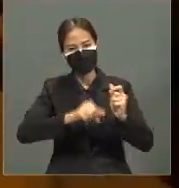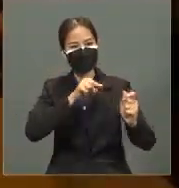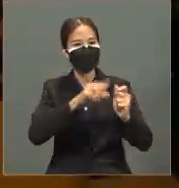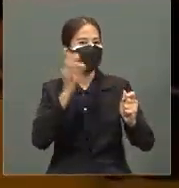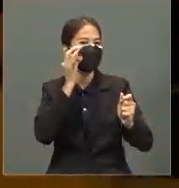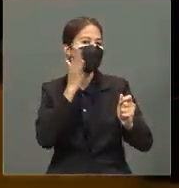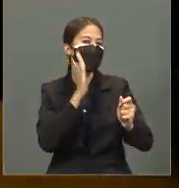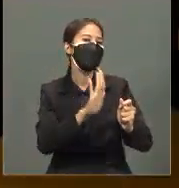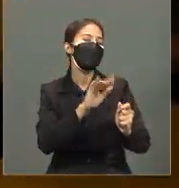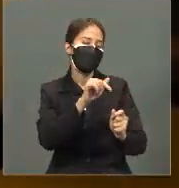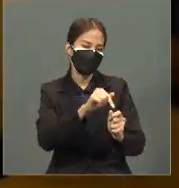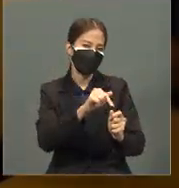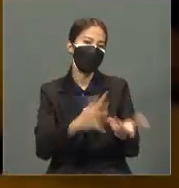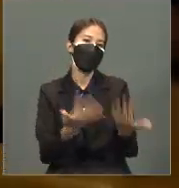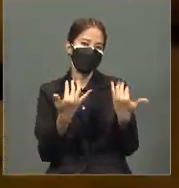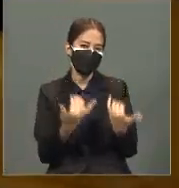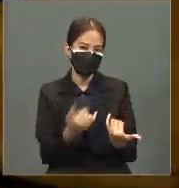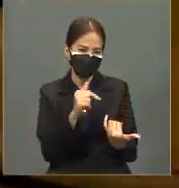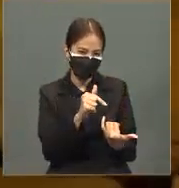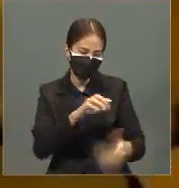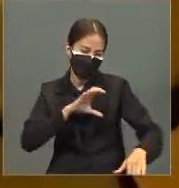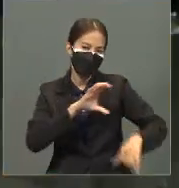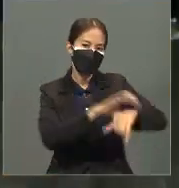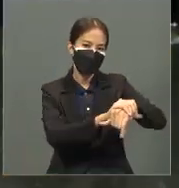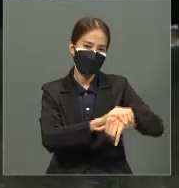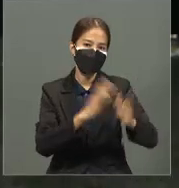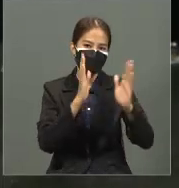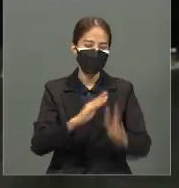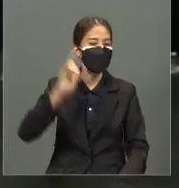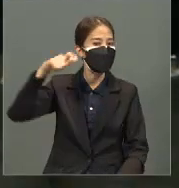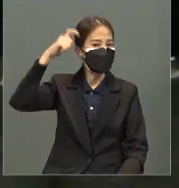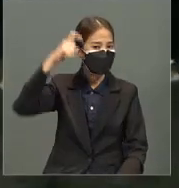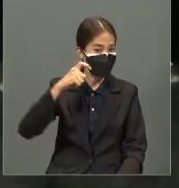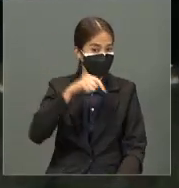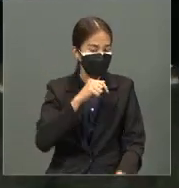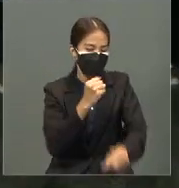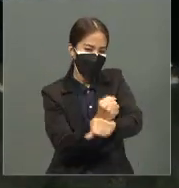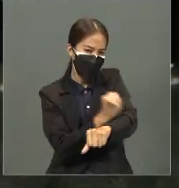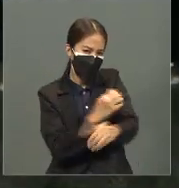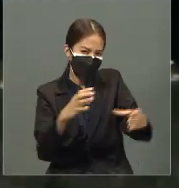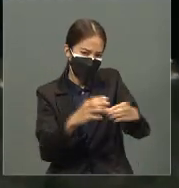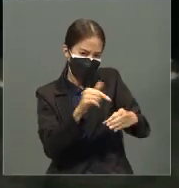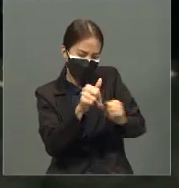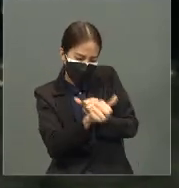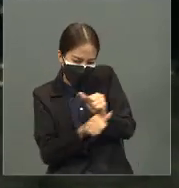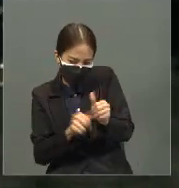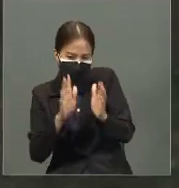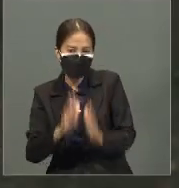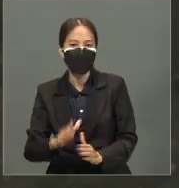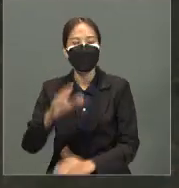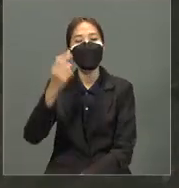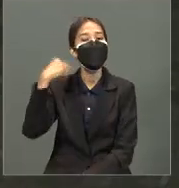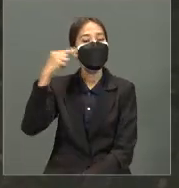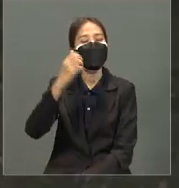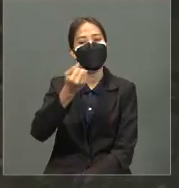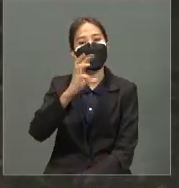ามีการสนธิกำลังสกัดจับแรงงานชาวเมียนมาลักลอบหนีเข้าเมืองได้34คนค่ะในจำนวนนี้เนี่ยเป็นหญิง16